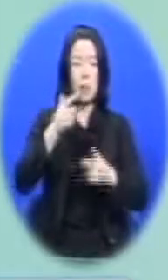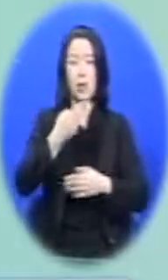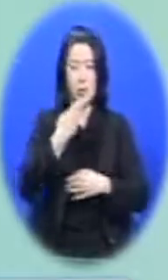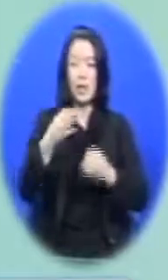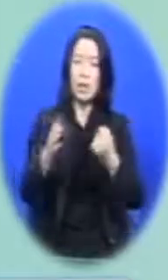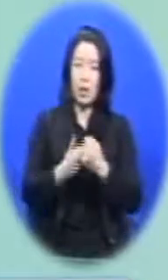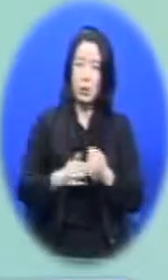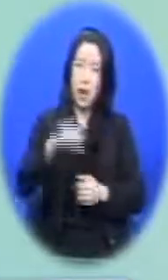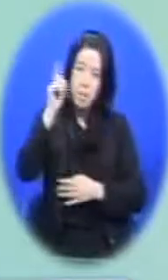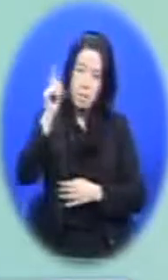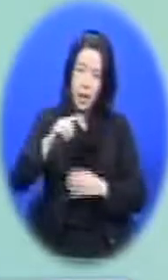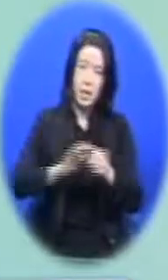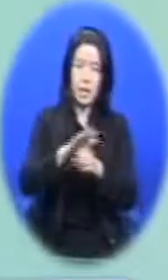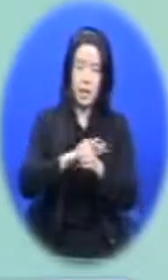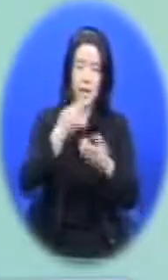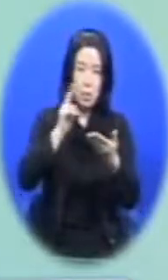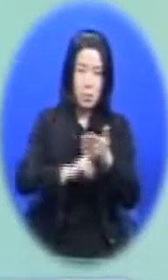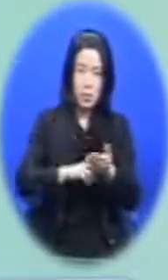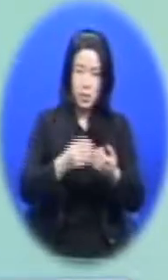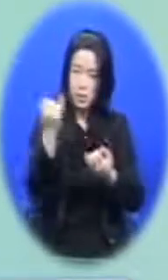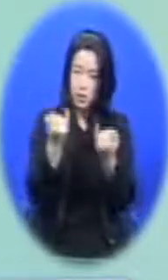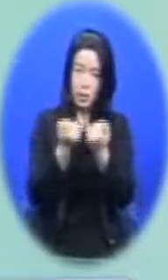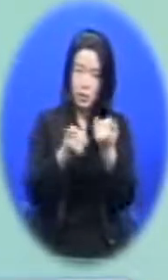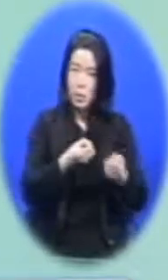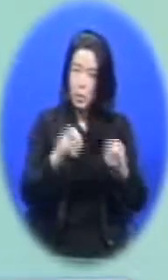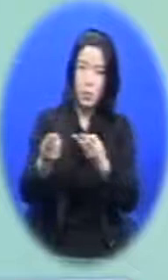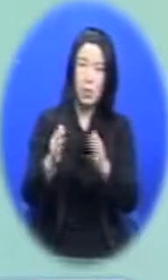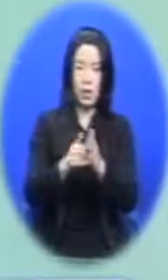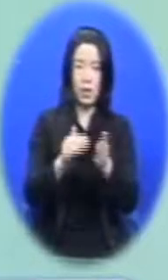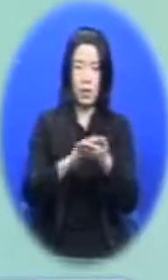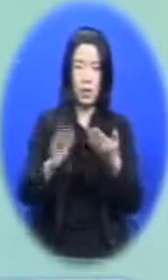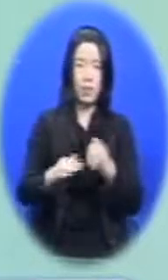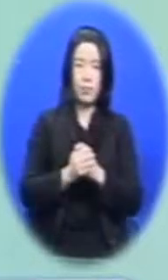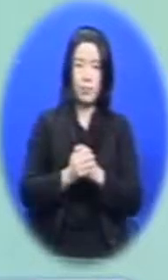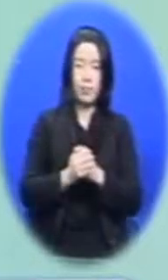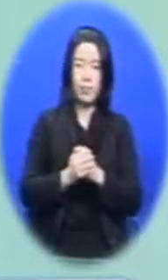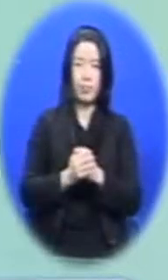그래서 매일 사랑의 편지를 그 자매에게 써서 보냈습니다.